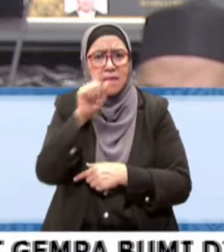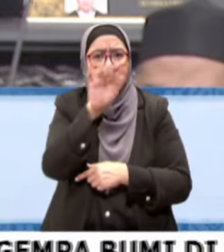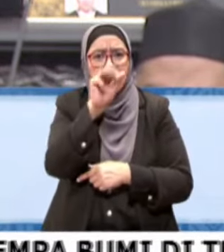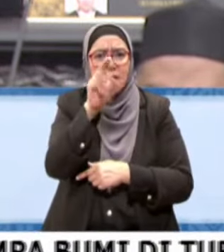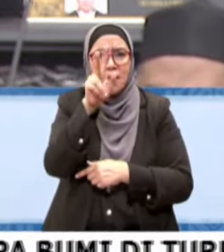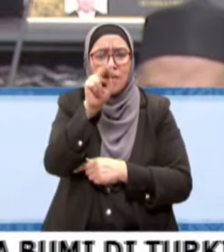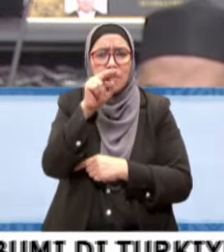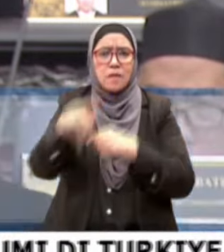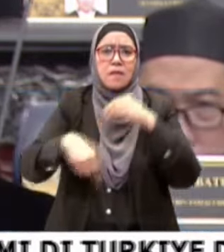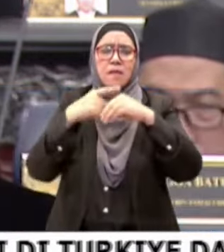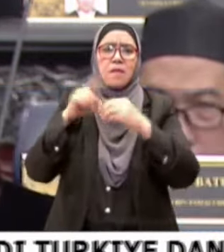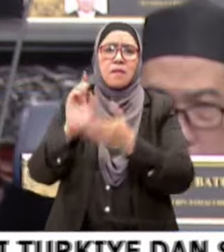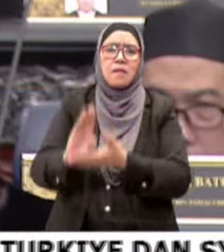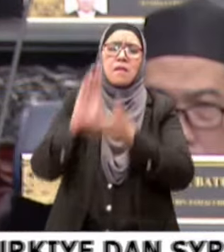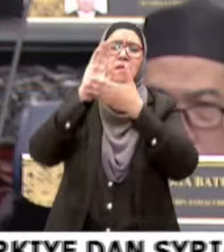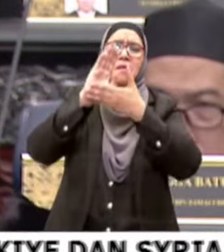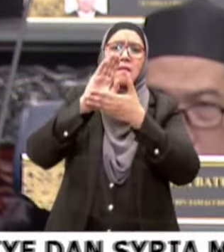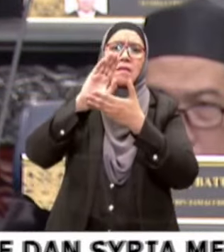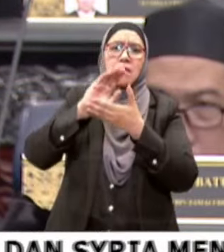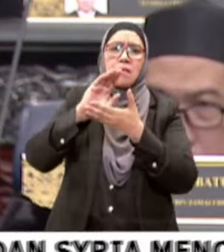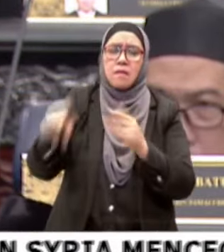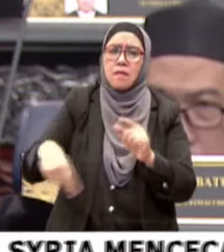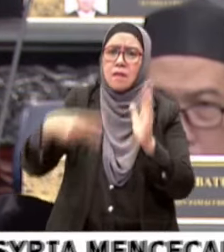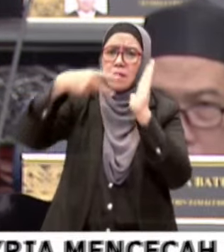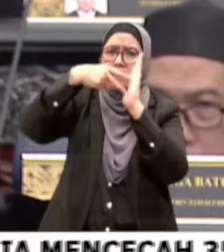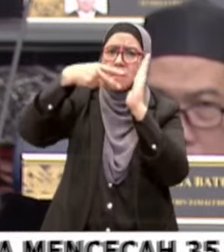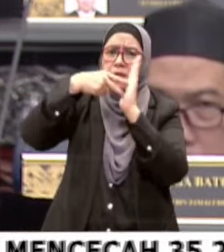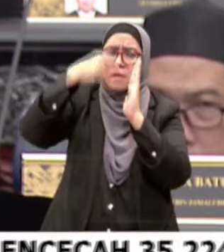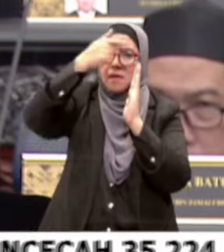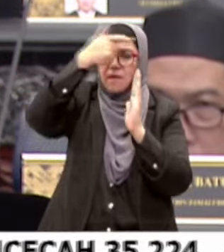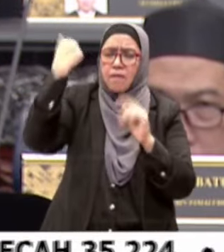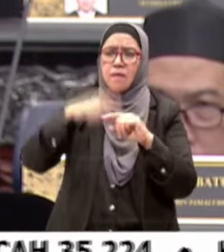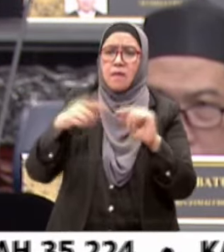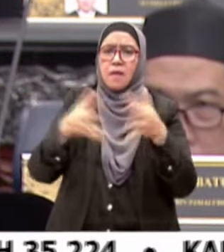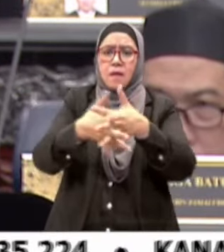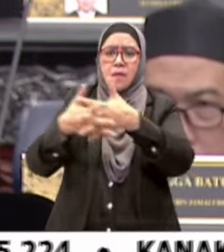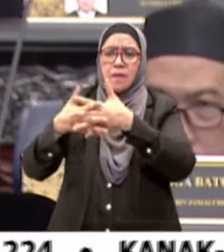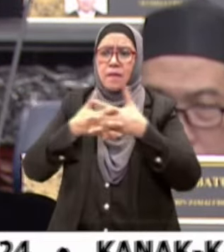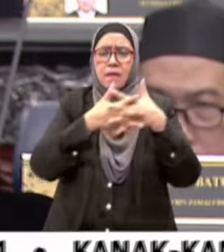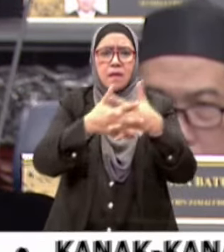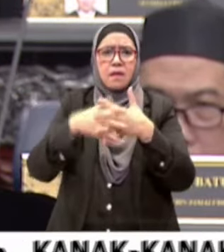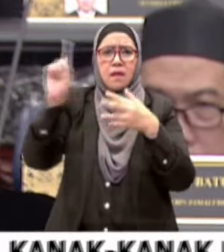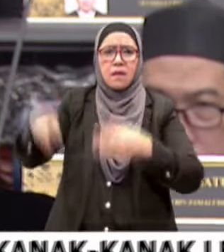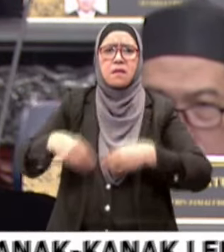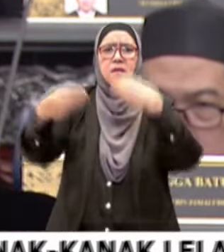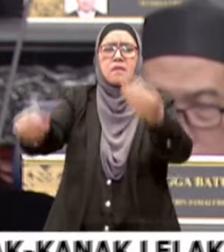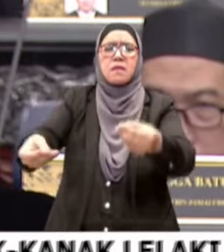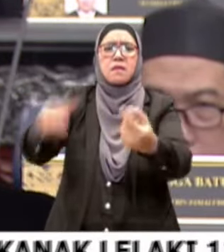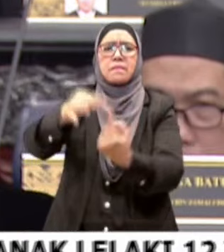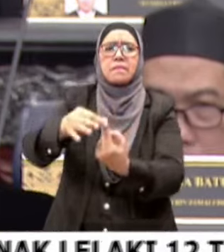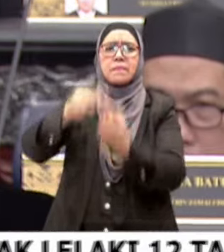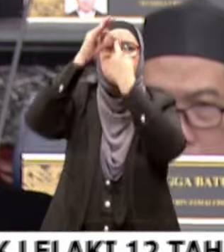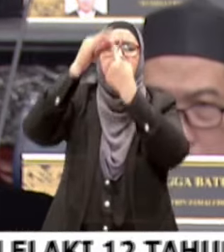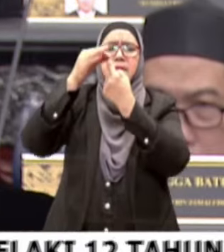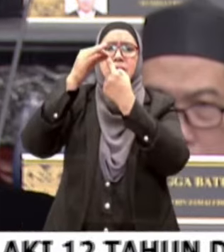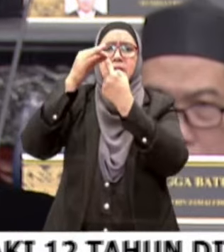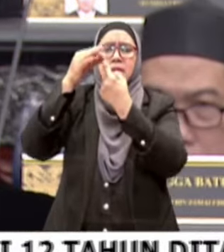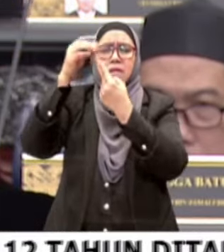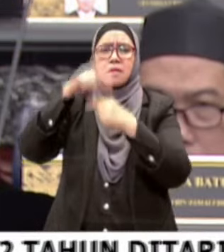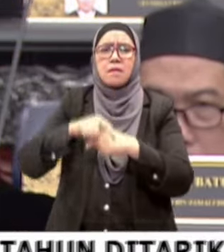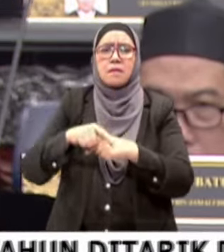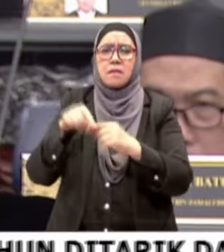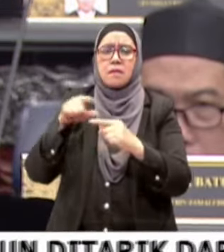Amerika Serikat hanya memberikan pengencangan selama 180 hari apakah pendirian